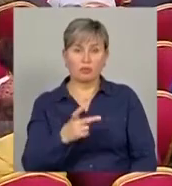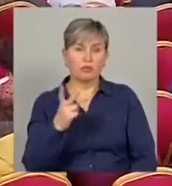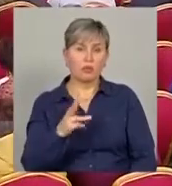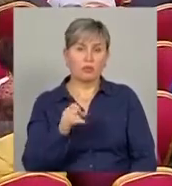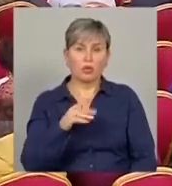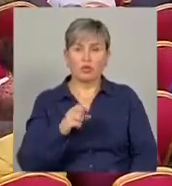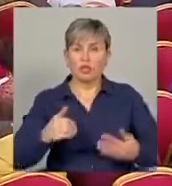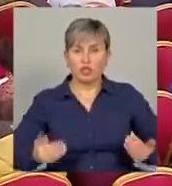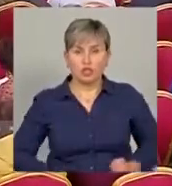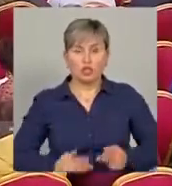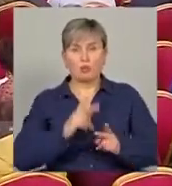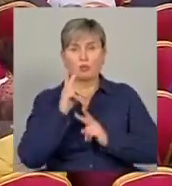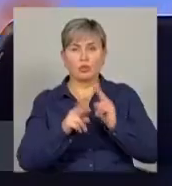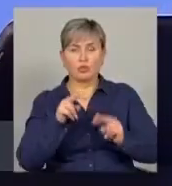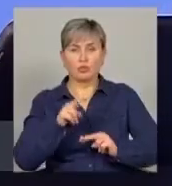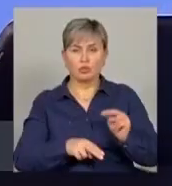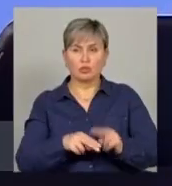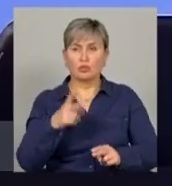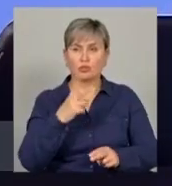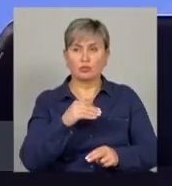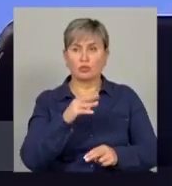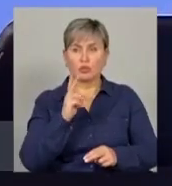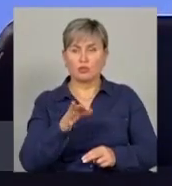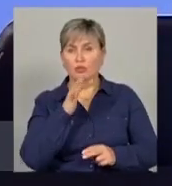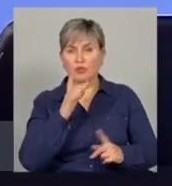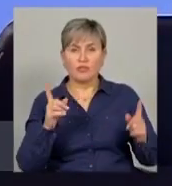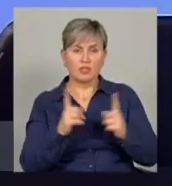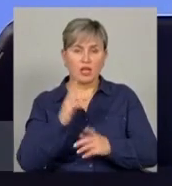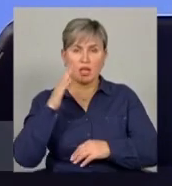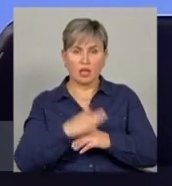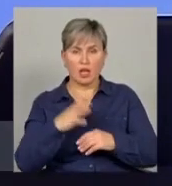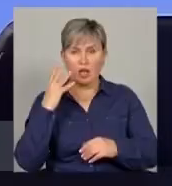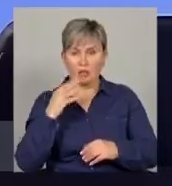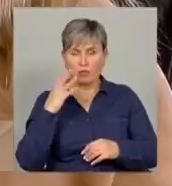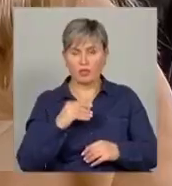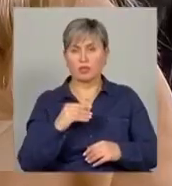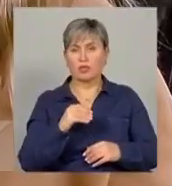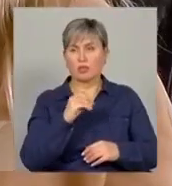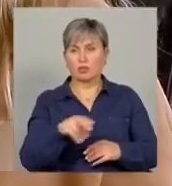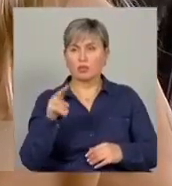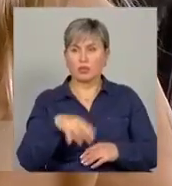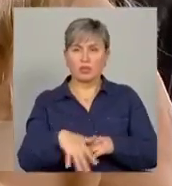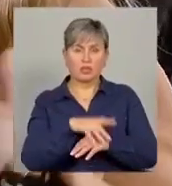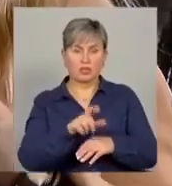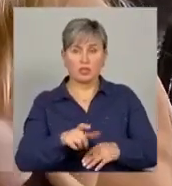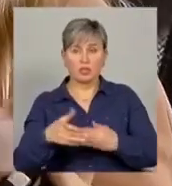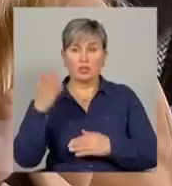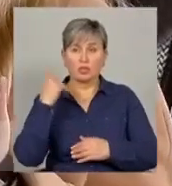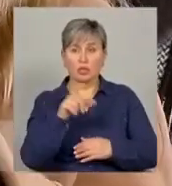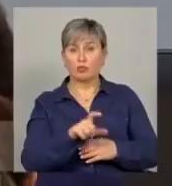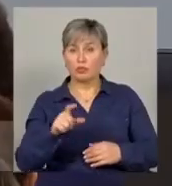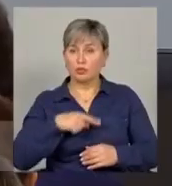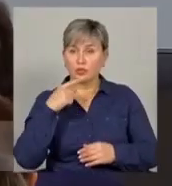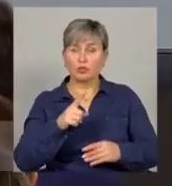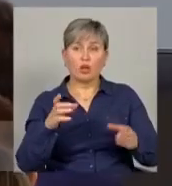марта жители пожаловались на застройщика двух ЖК во время встречи акима Алматы Ербулата Досаева с населением. Тогда дольщики заявили,